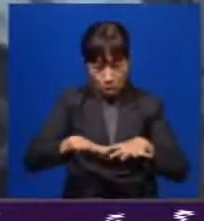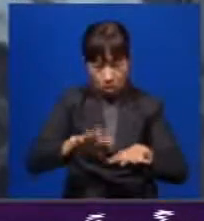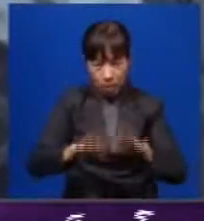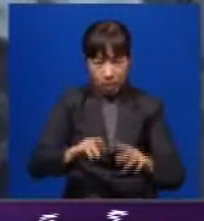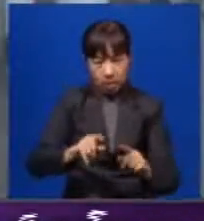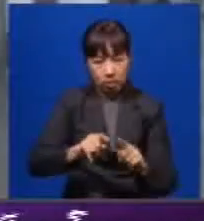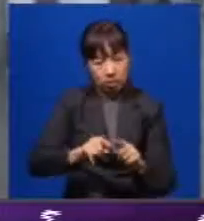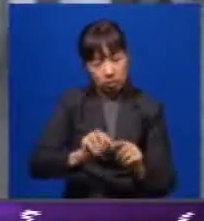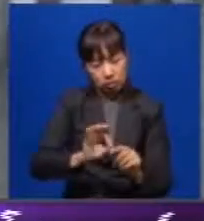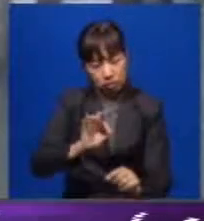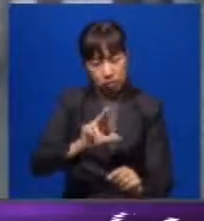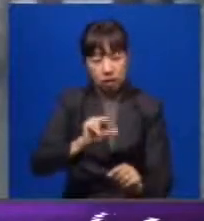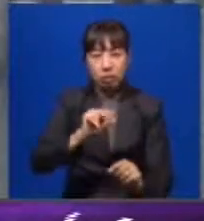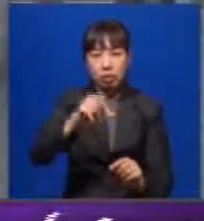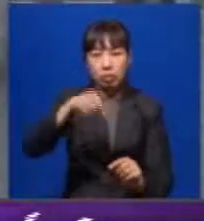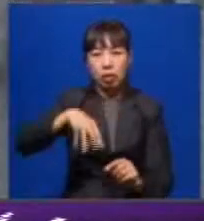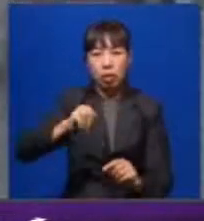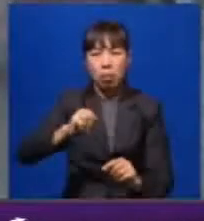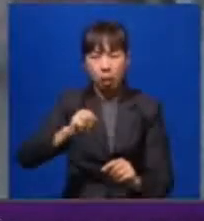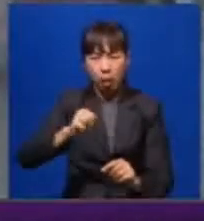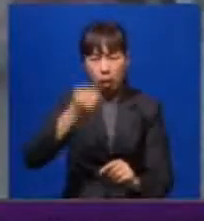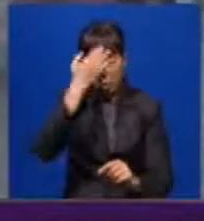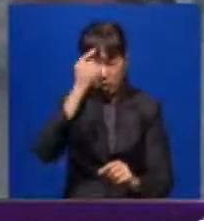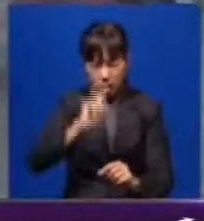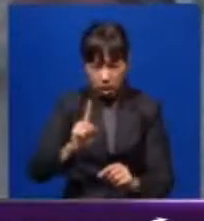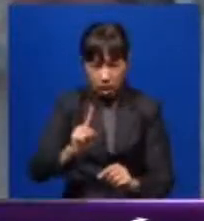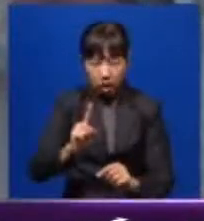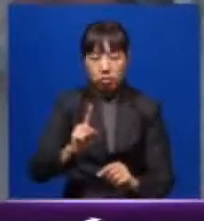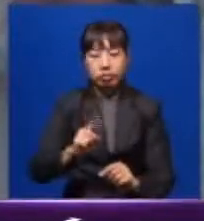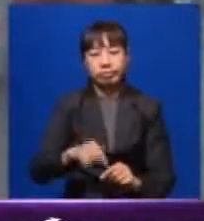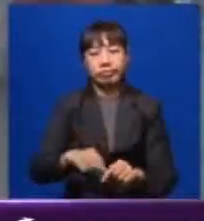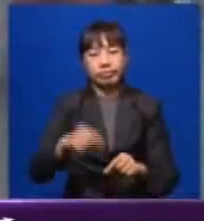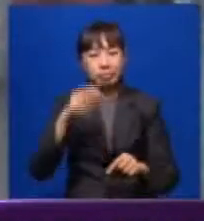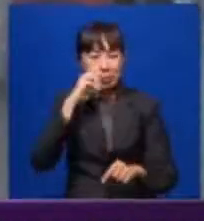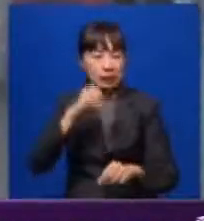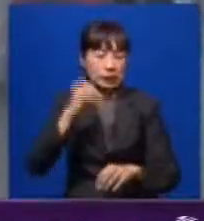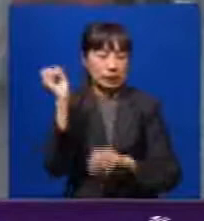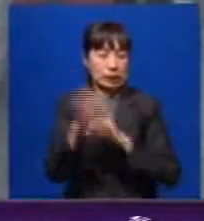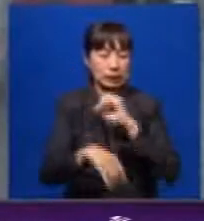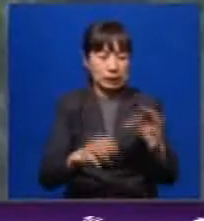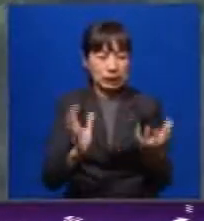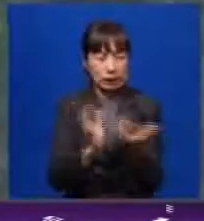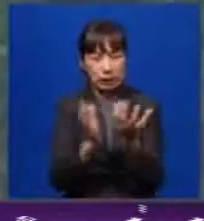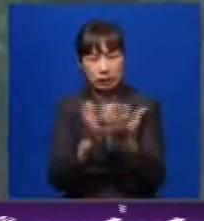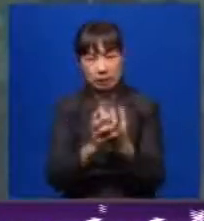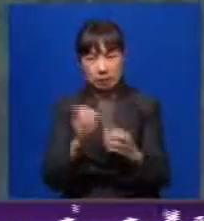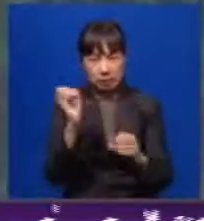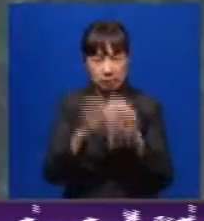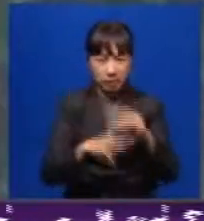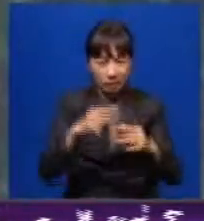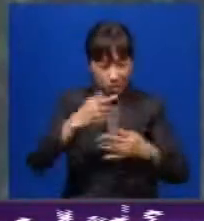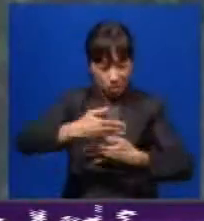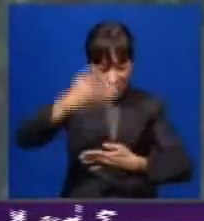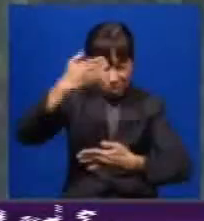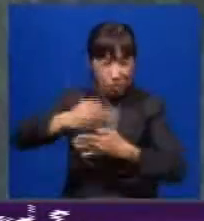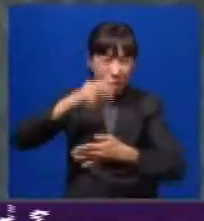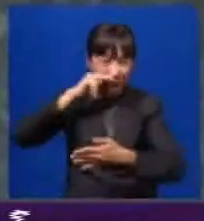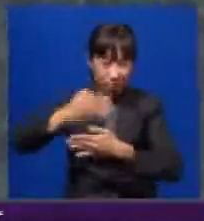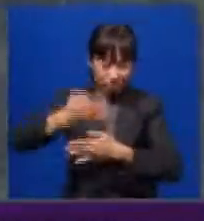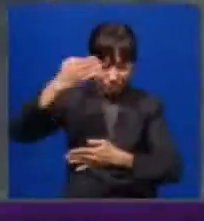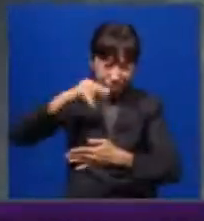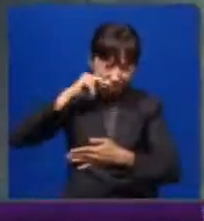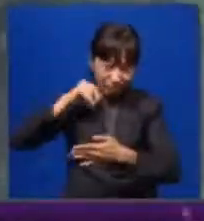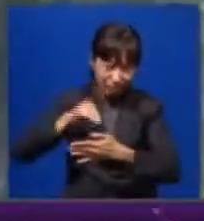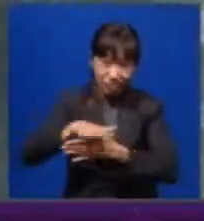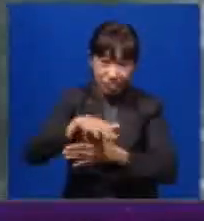cmสาเหตุหนึเขาบอกวา มาจากผักomerบชวาและขยะจำนวมากไปอุดตันตามประตูรบายน้ำ ทางเทศ